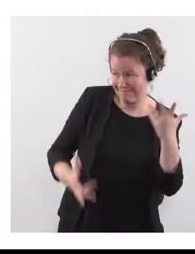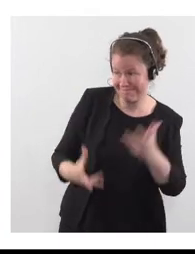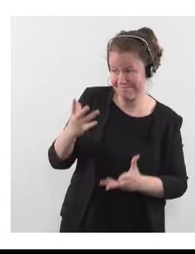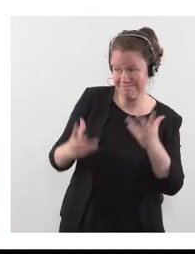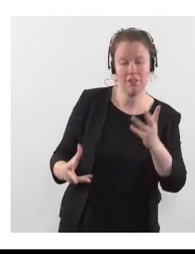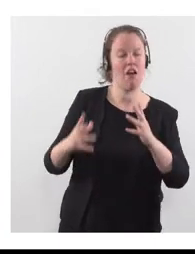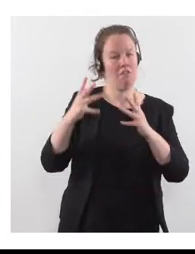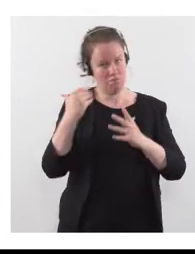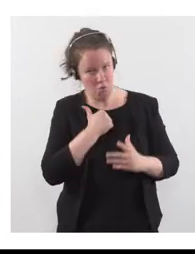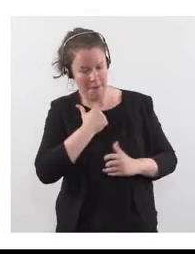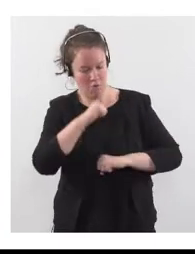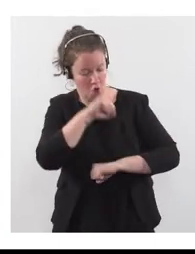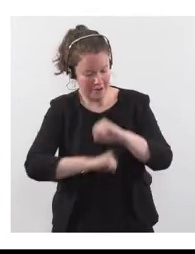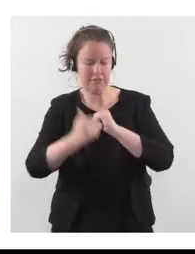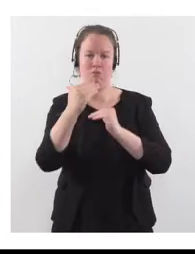fait.